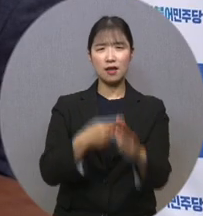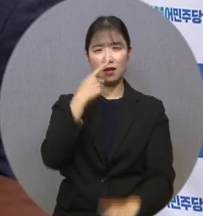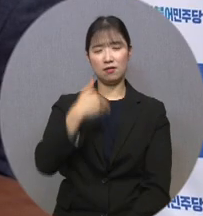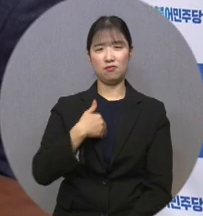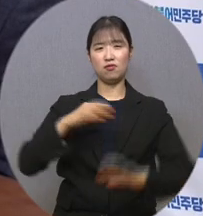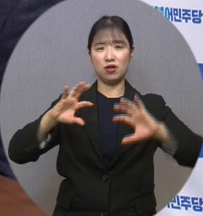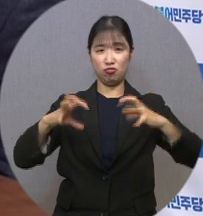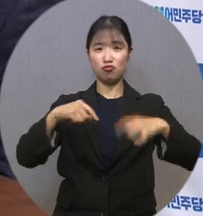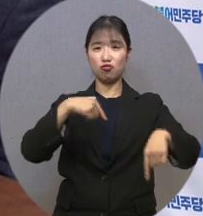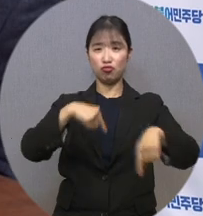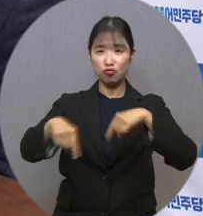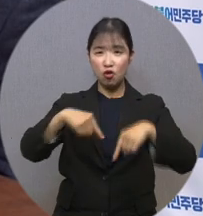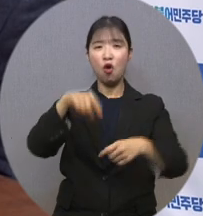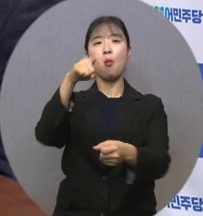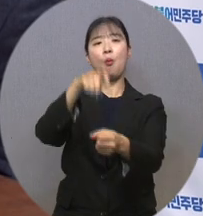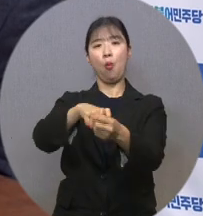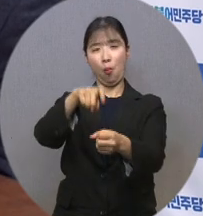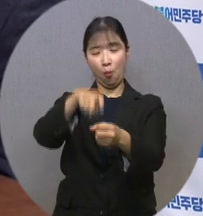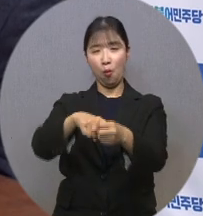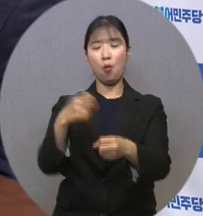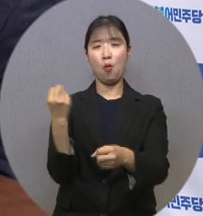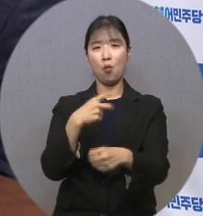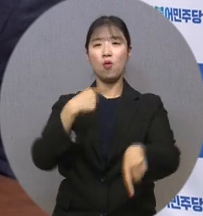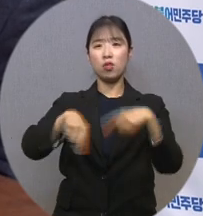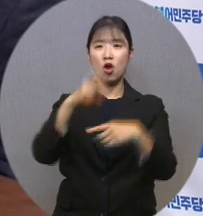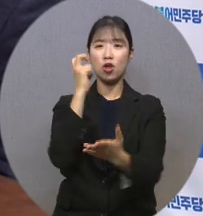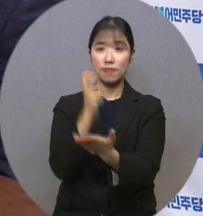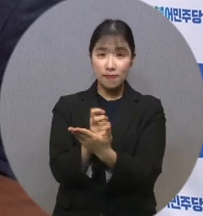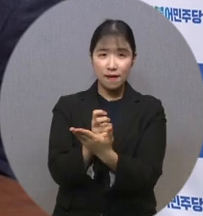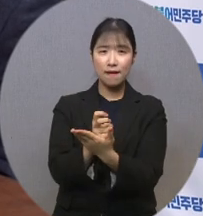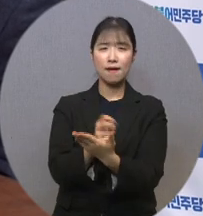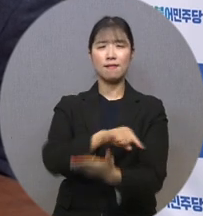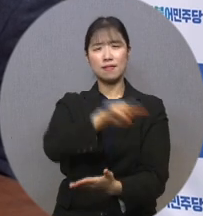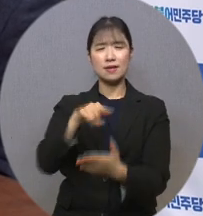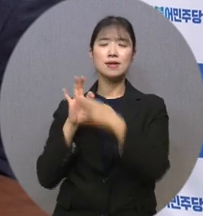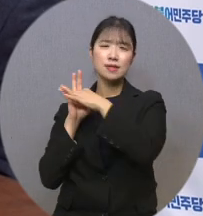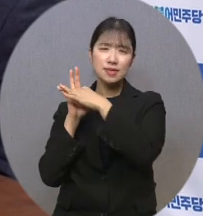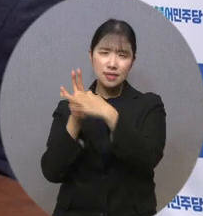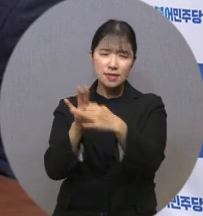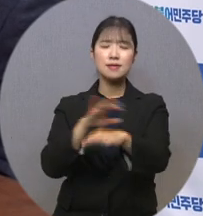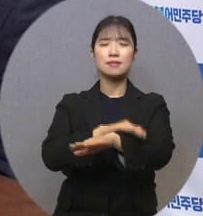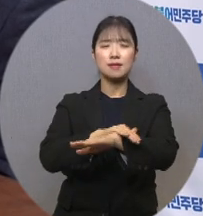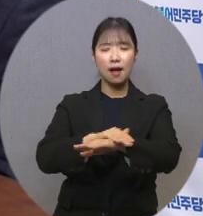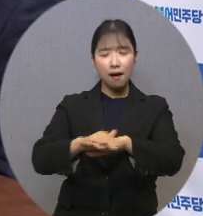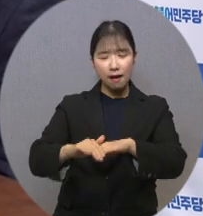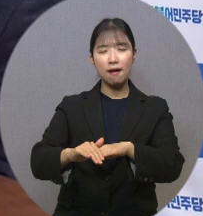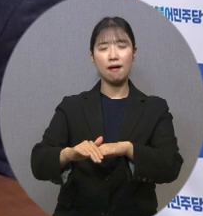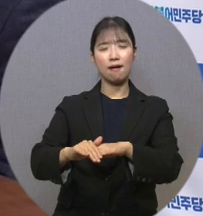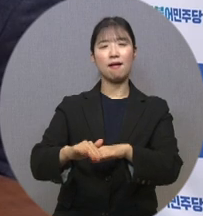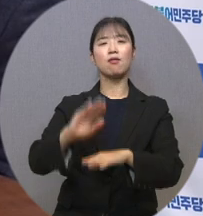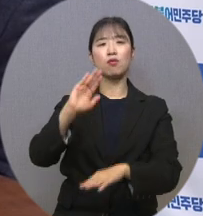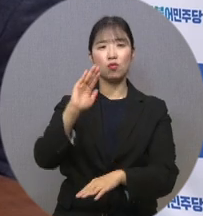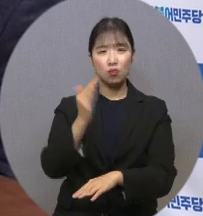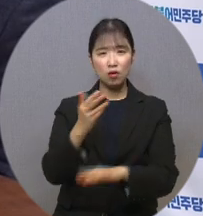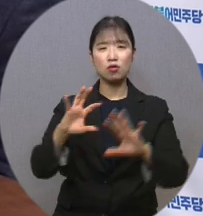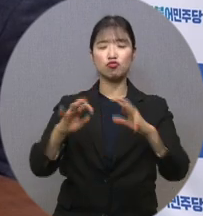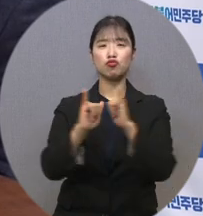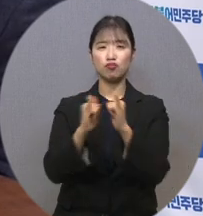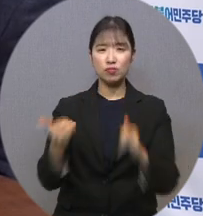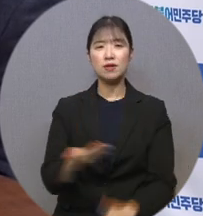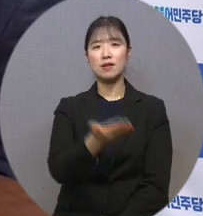국정 목표와 또 정책들이 지속적으로 일관되게 됨으로써